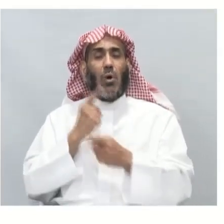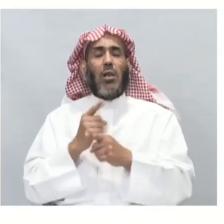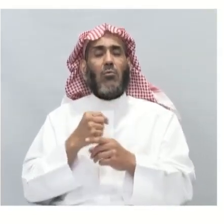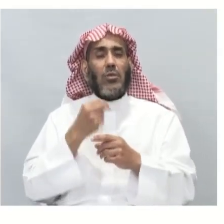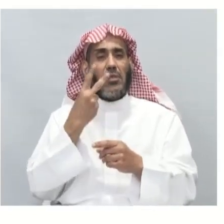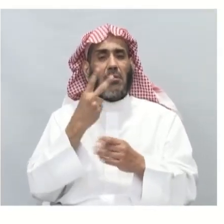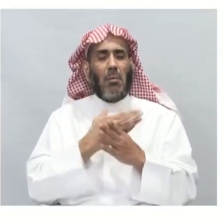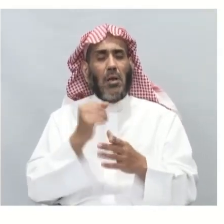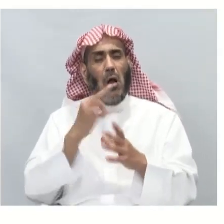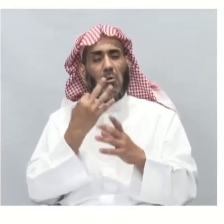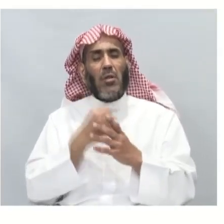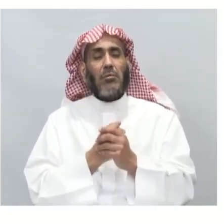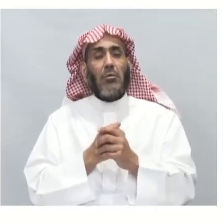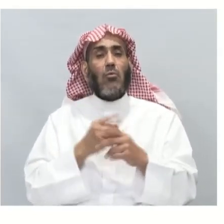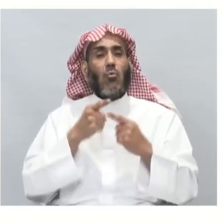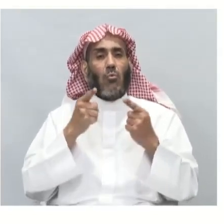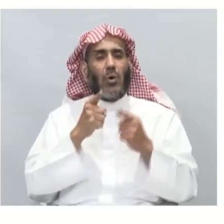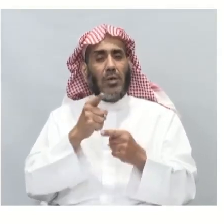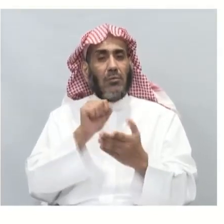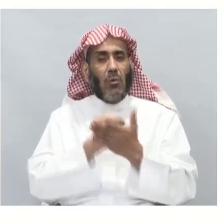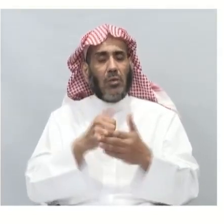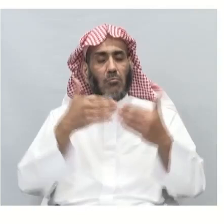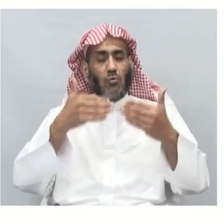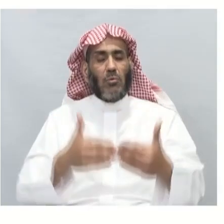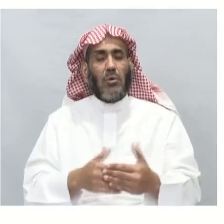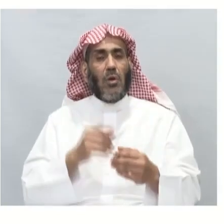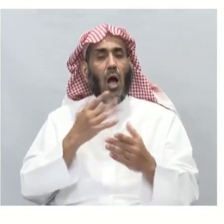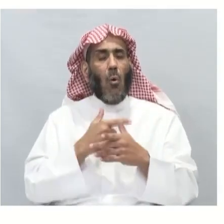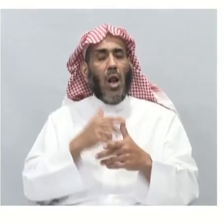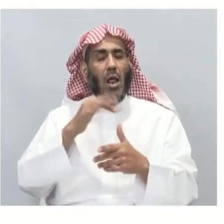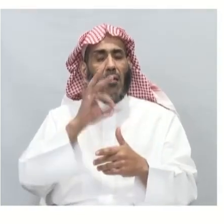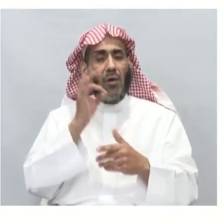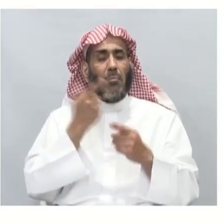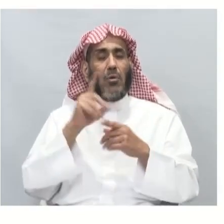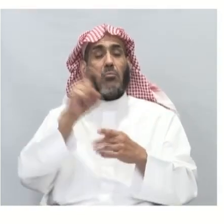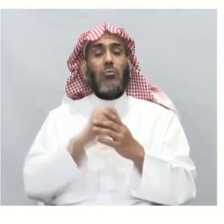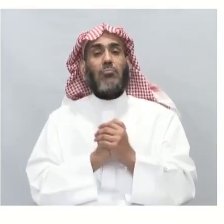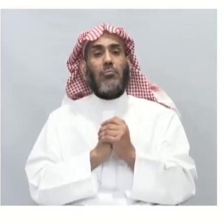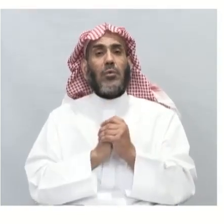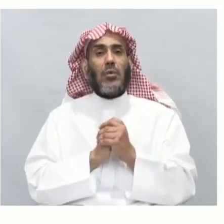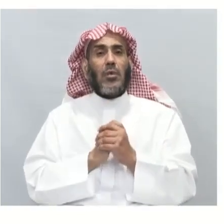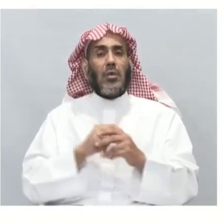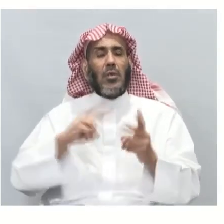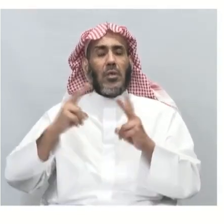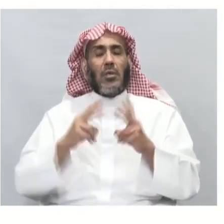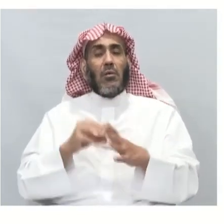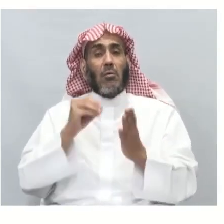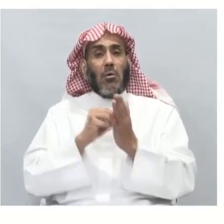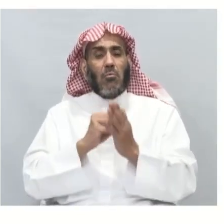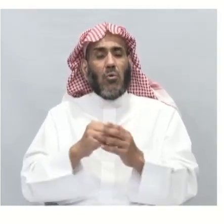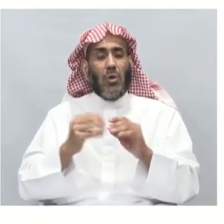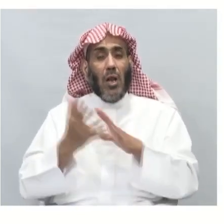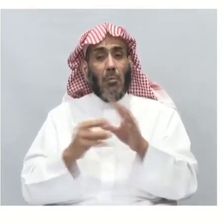انا سببين او ثلاثه وتكمل انت الباقي لكن افهم ماذا يريد من السؤال يقول يختلف مضمون